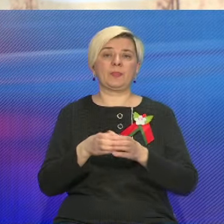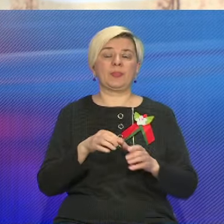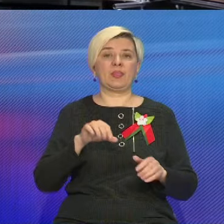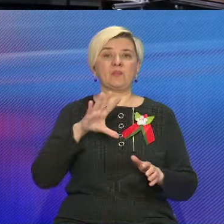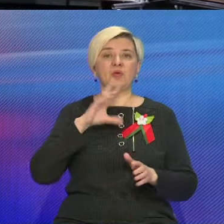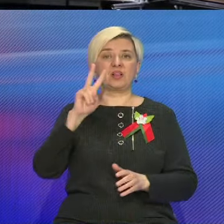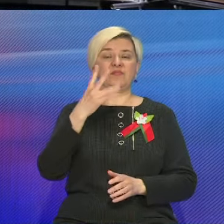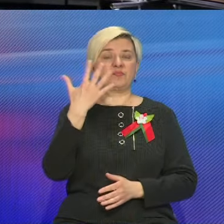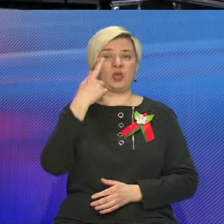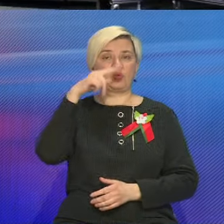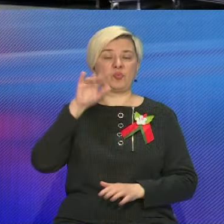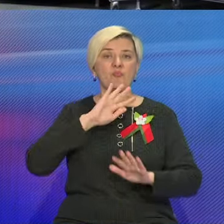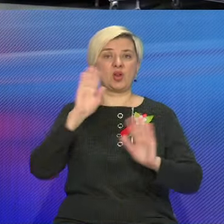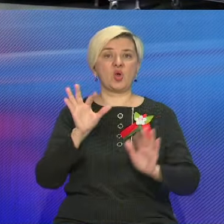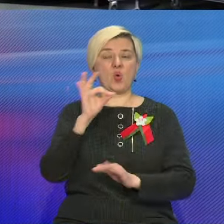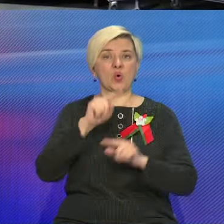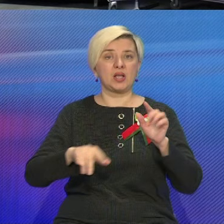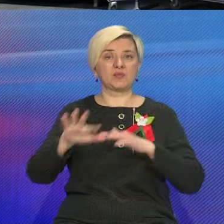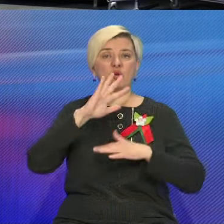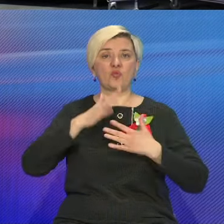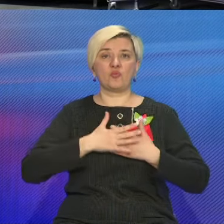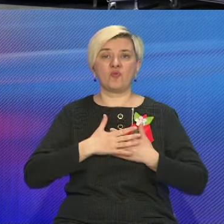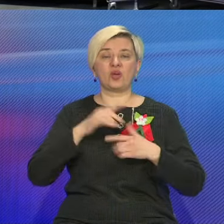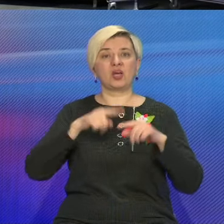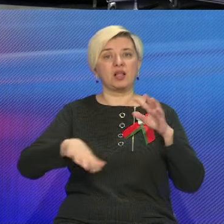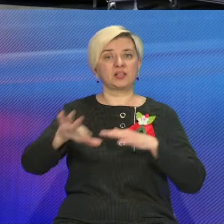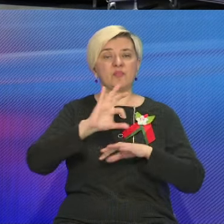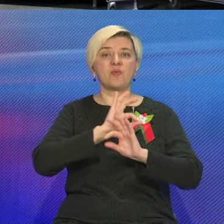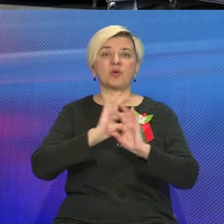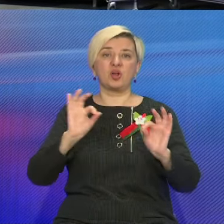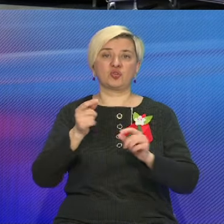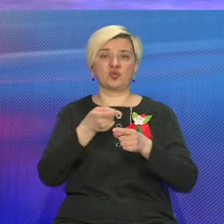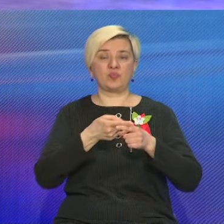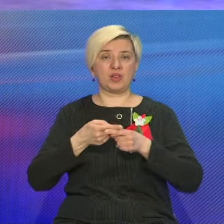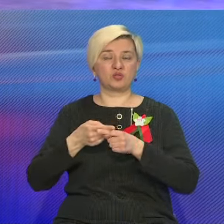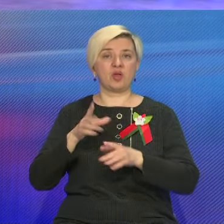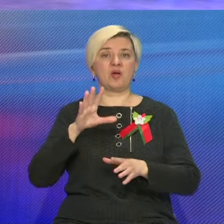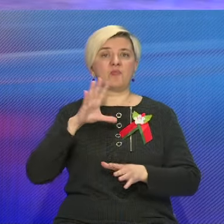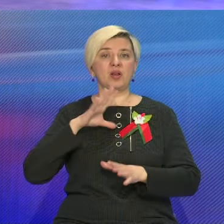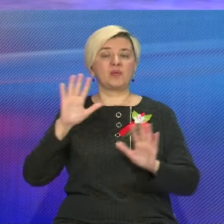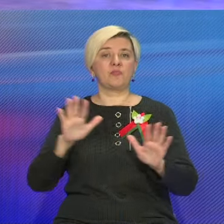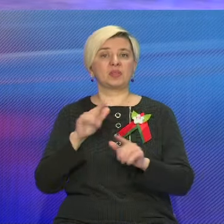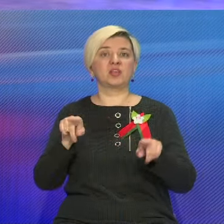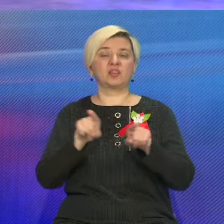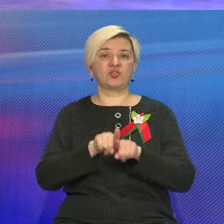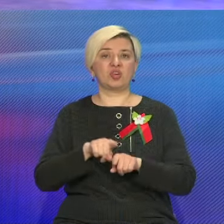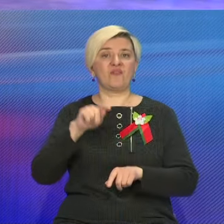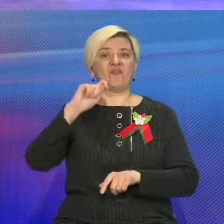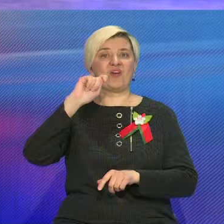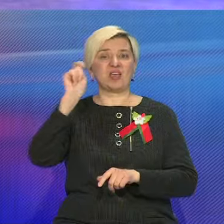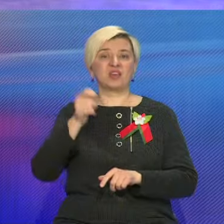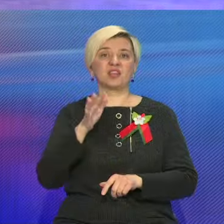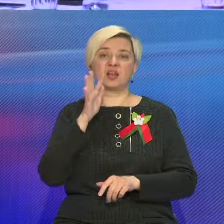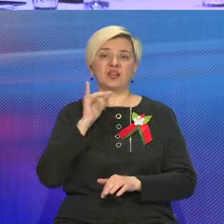нумароў. Спявалі пра радзіму, любоў да яе і прыгажосць Беларусі. Гучалі таксама песні ваенных часоў і пра вайну.